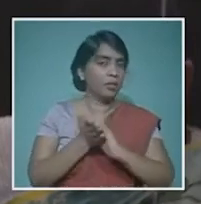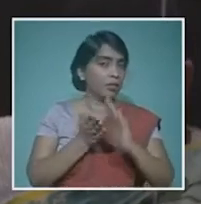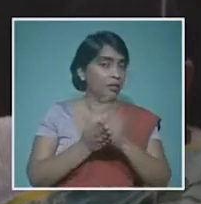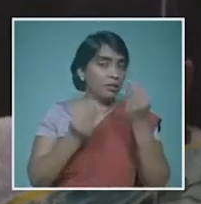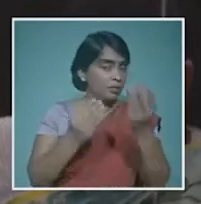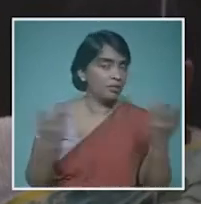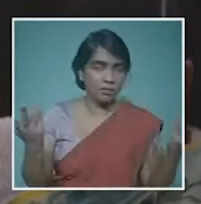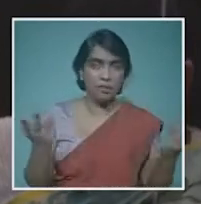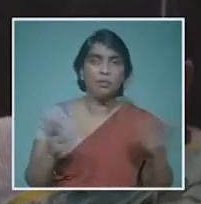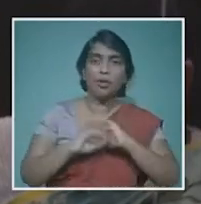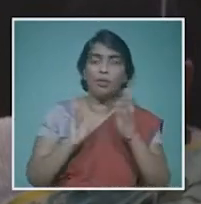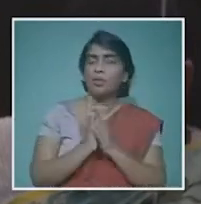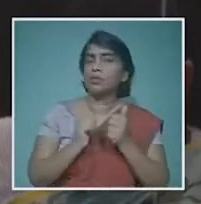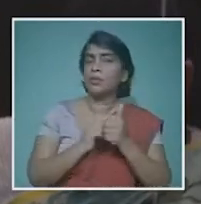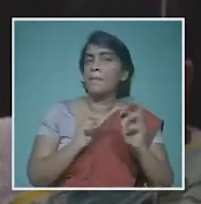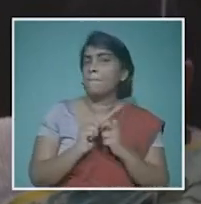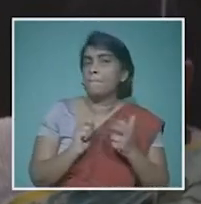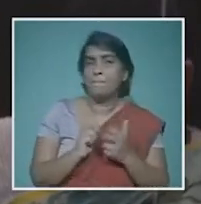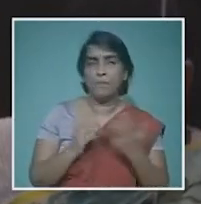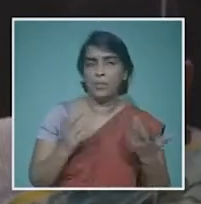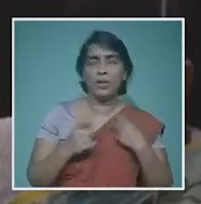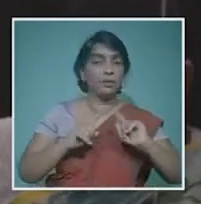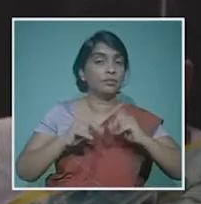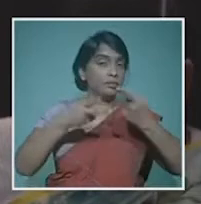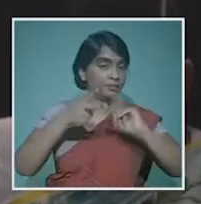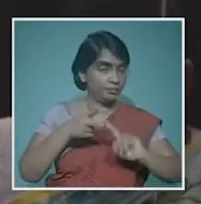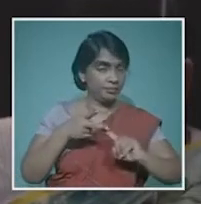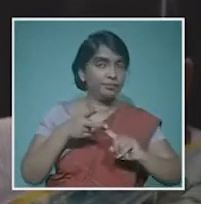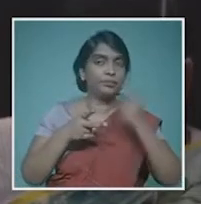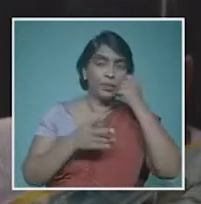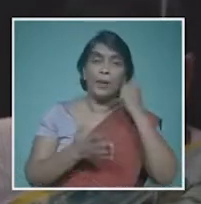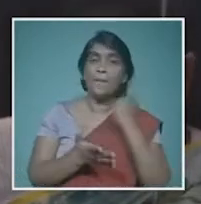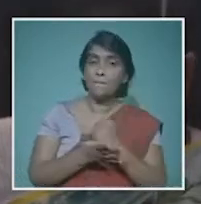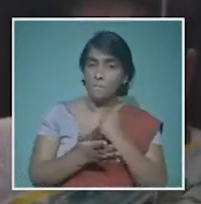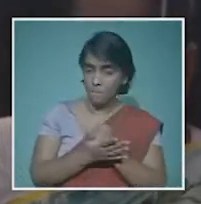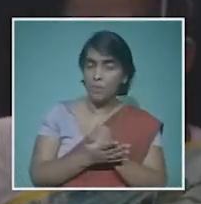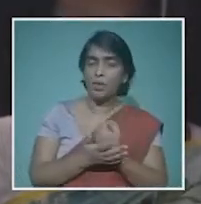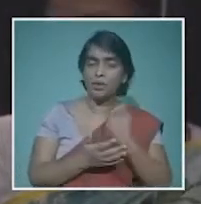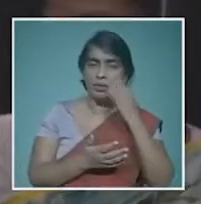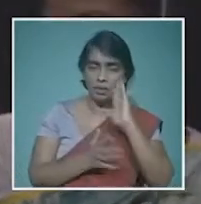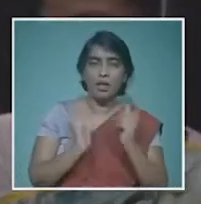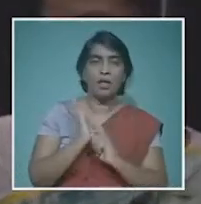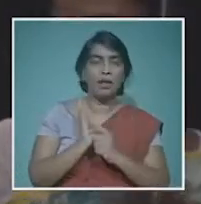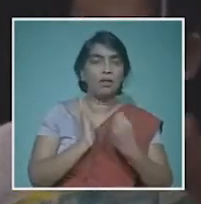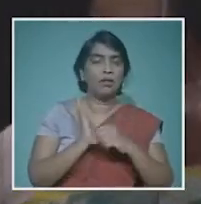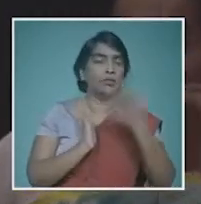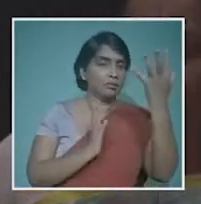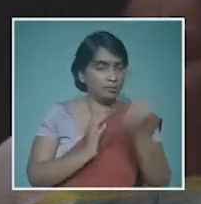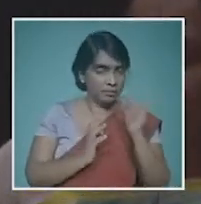නොදුනොත් සිදුවන ගැටලුව. ඊළඟ යෝජනාව බැංකුවලට නිතනින්ම ණය එකතු කර ගැනීම